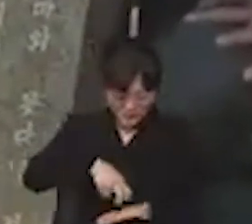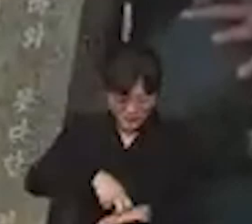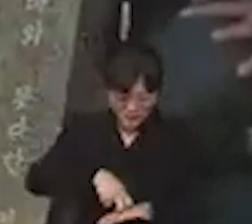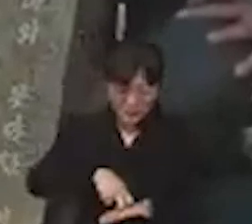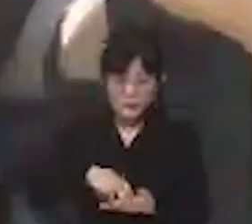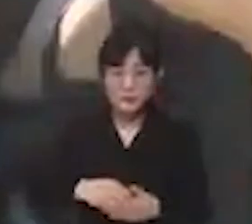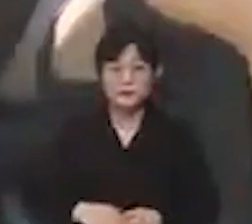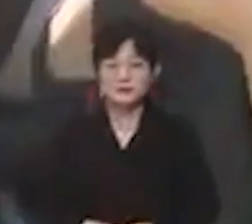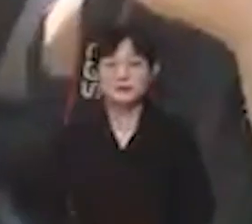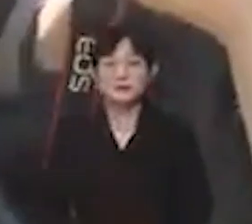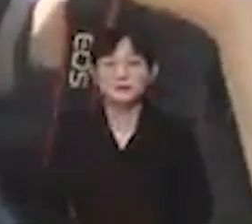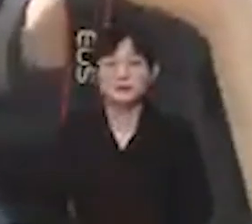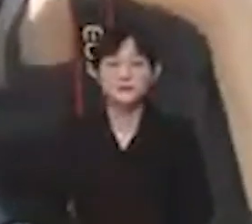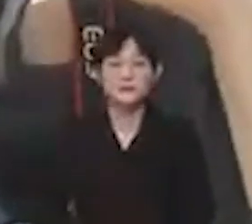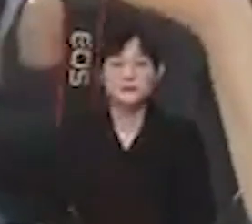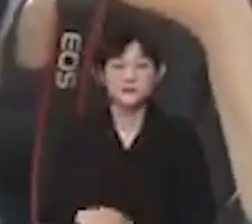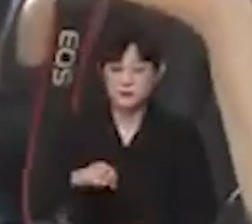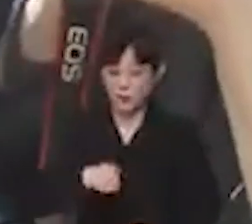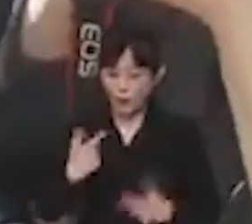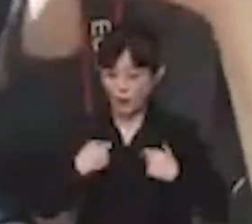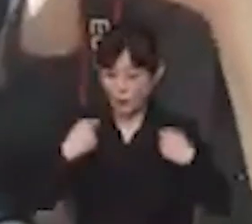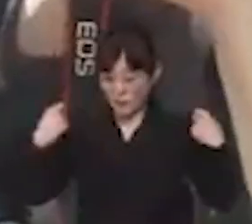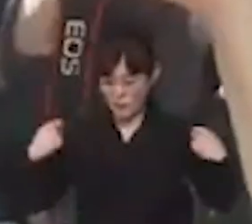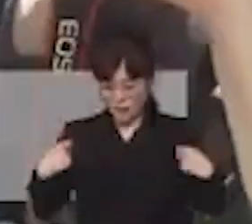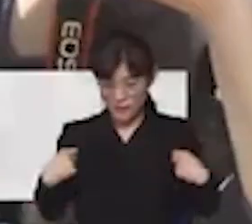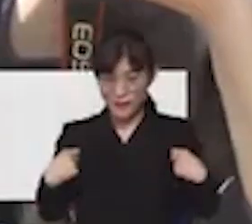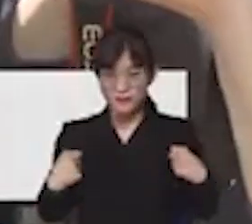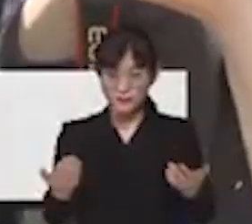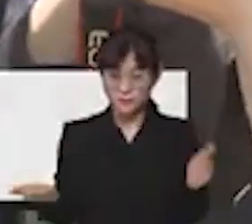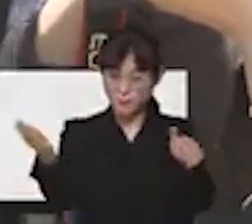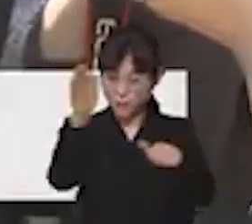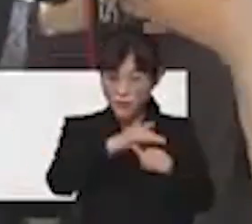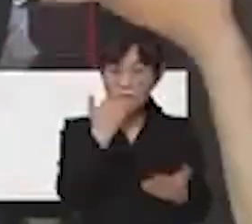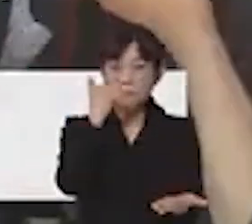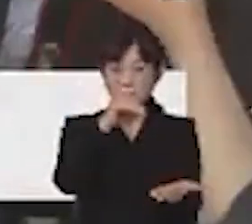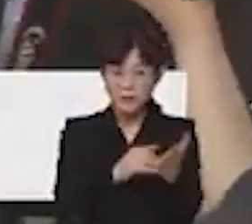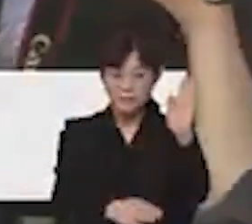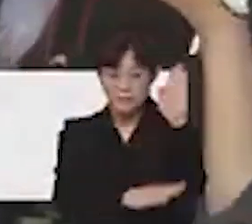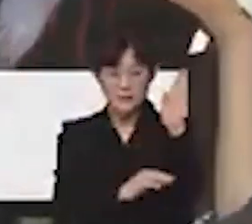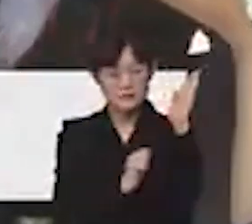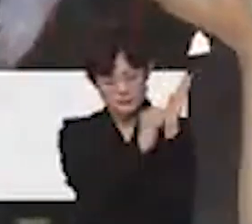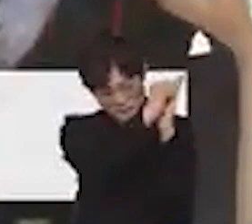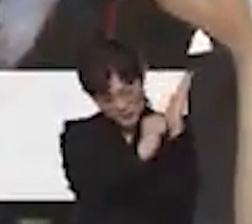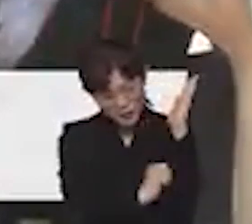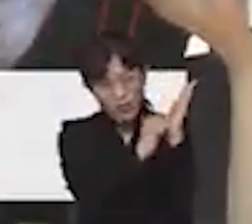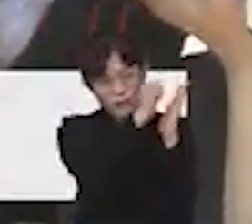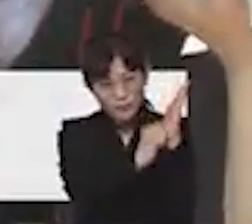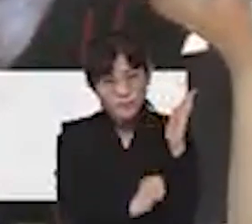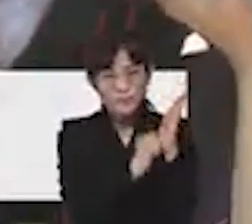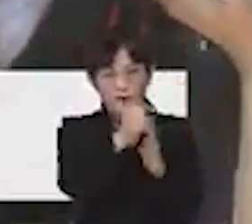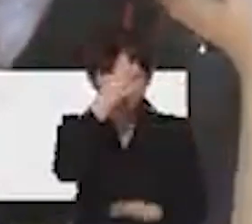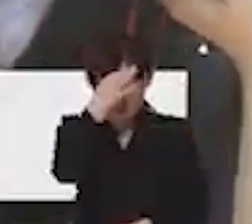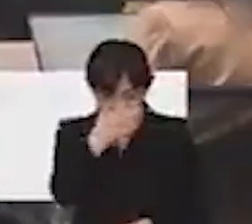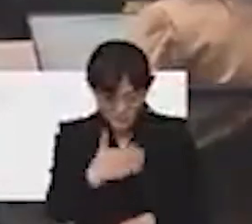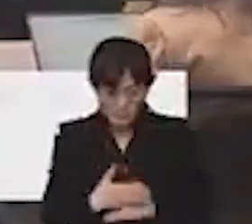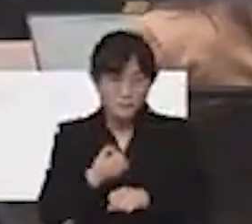꿇었습니다. 자신의 겉옷으로 묘비를 닦으며 할아버지의 죄를 대신해 5월 영령에게